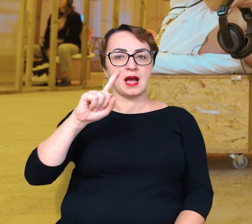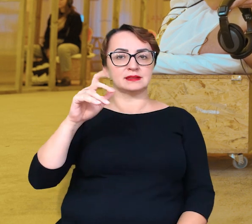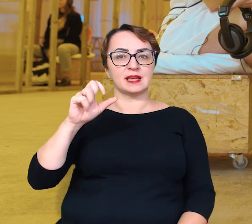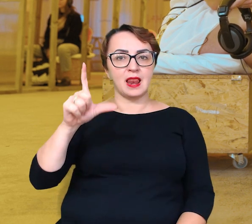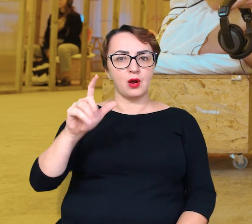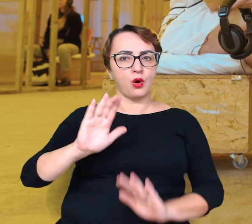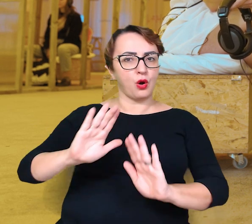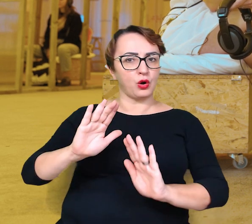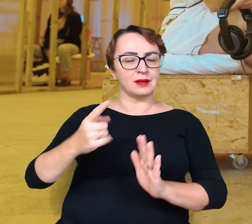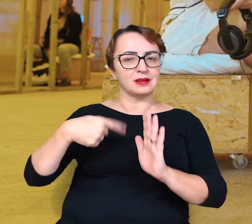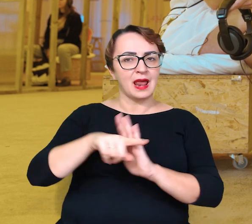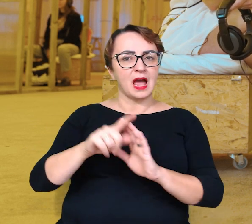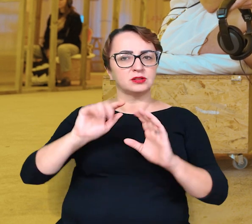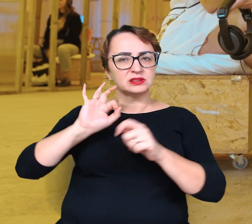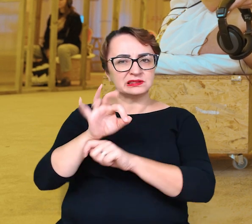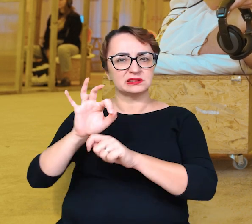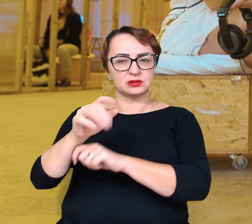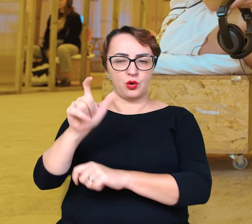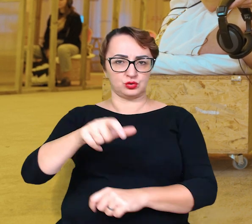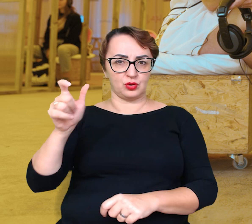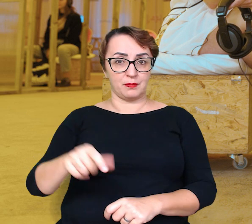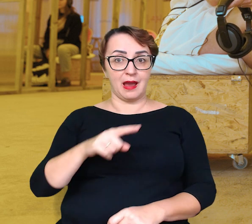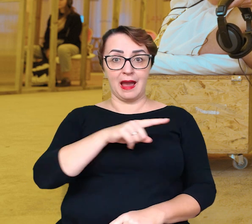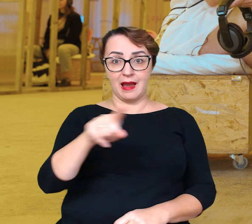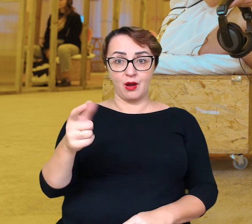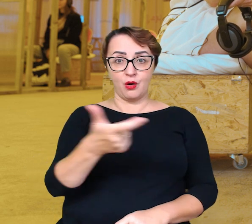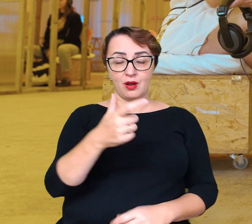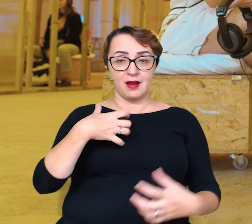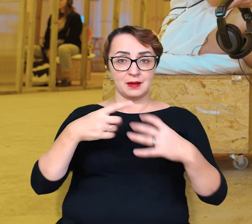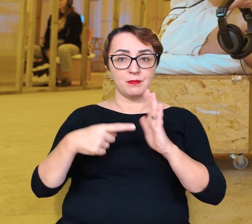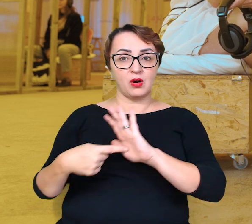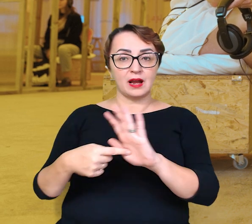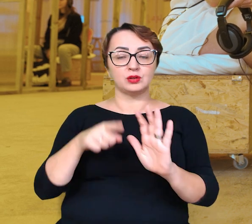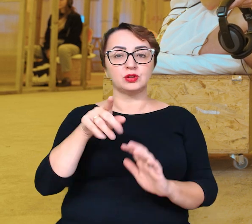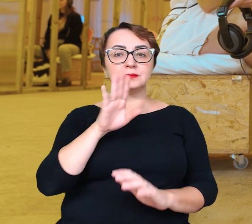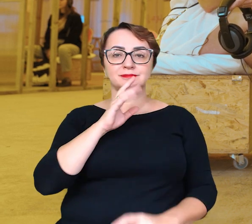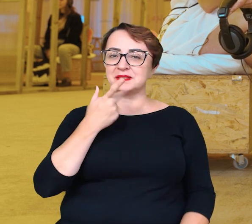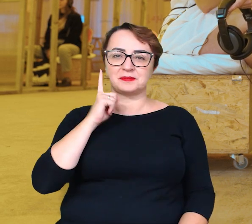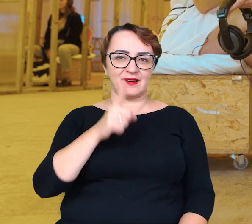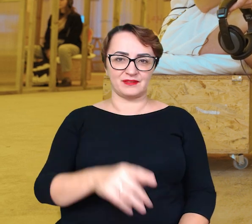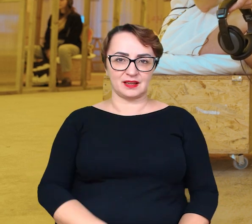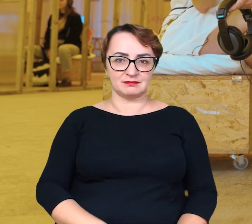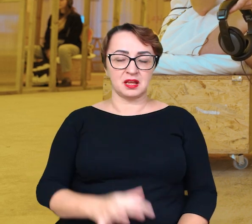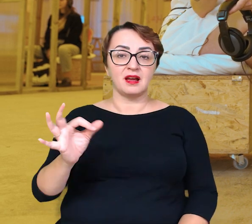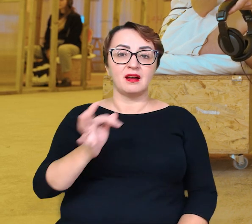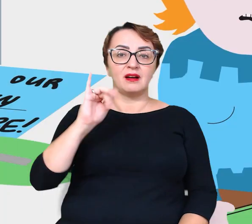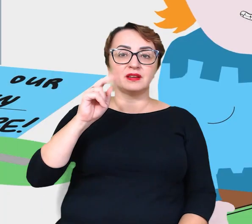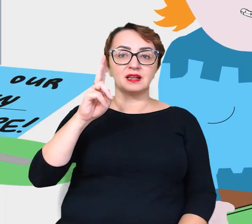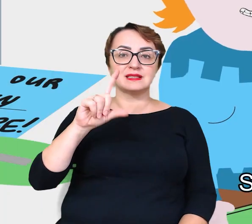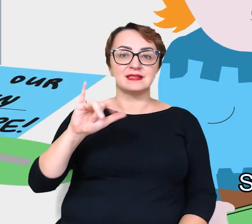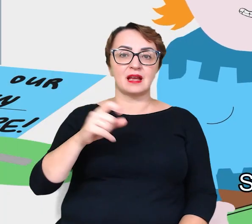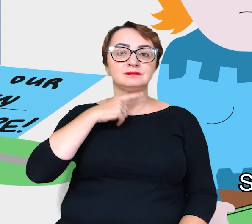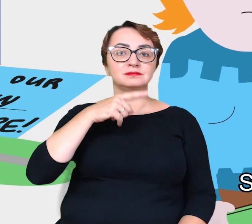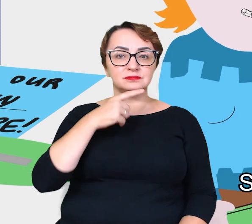osób gdzieś prześladowanych. Natomiast to, co one pokazują, że to też jest pewnego rodzaju fikcja, że te miasta,